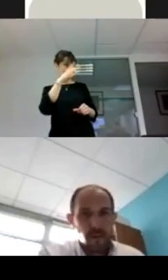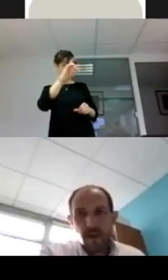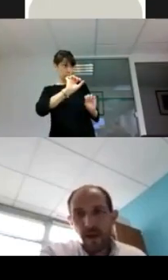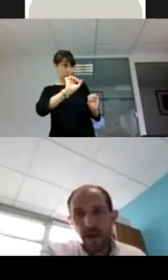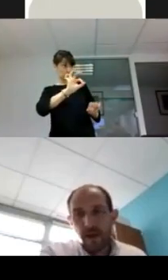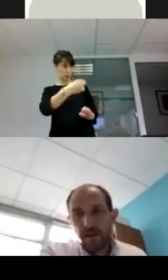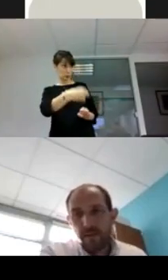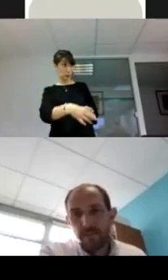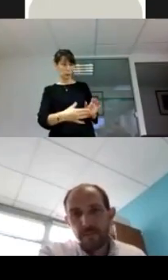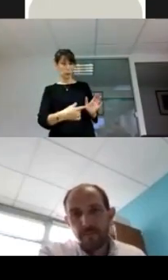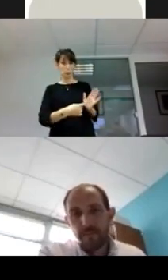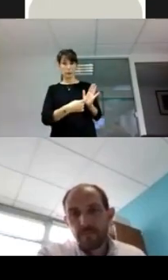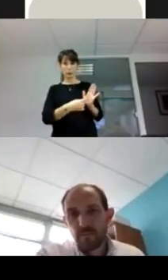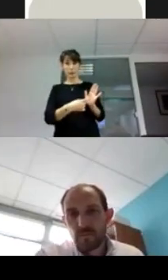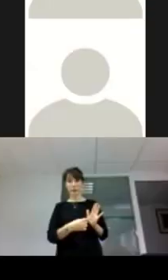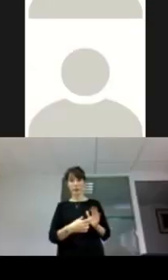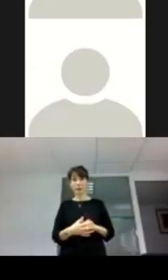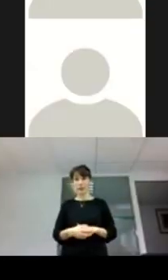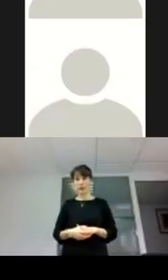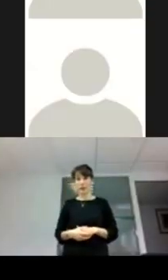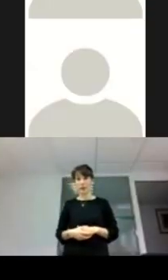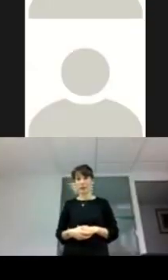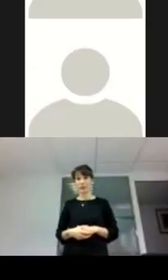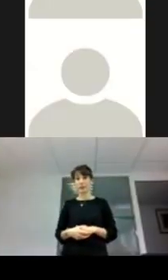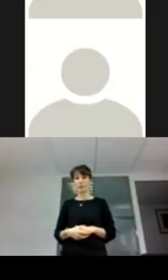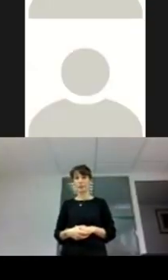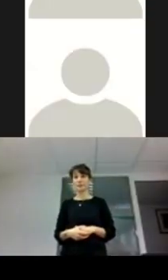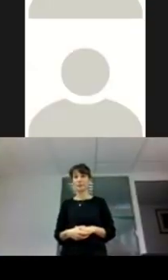Bah, vous me dites quand je peux commencer.